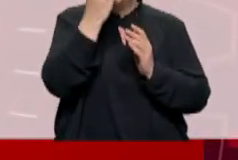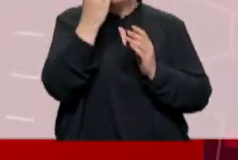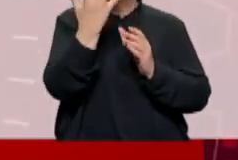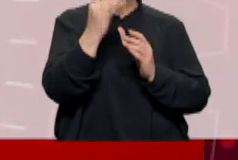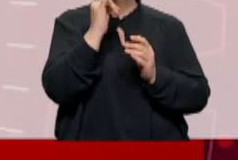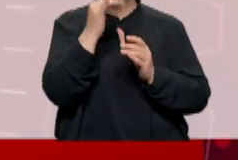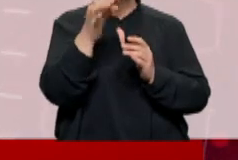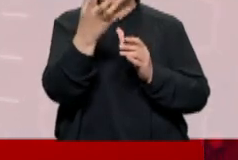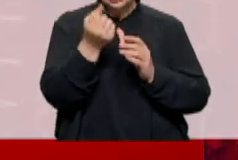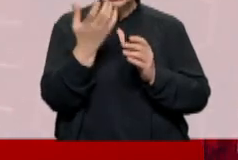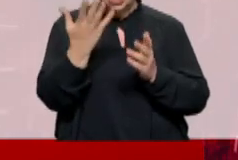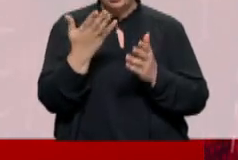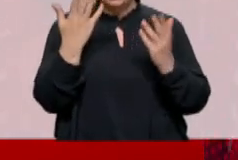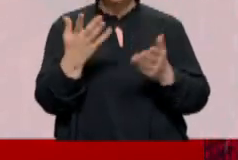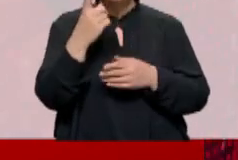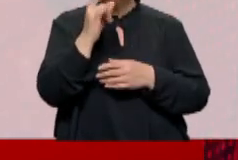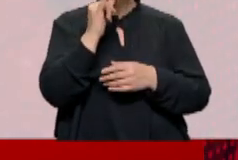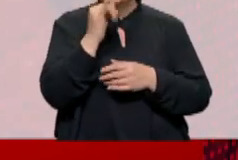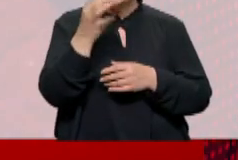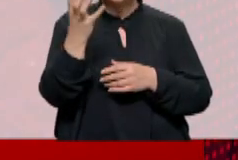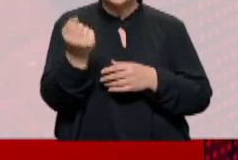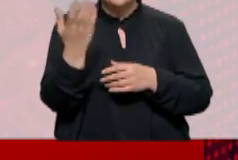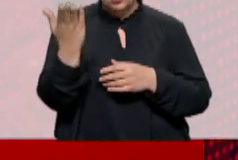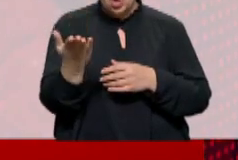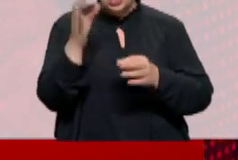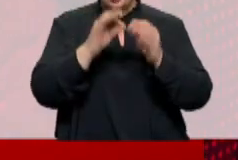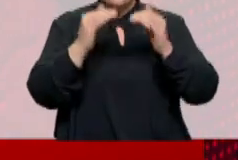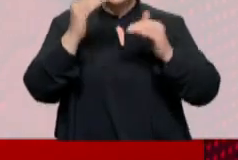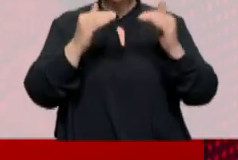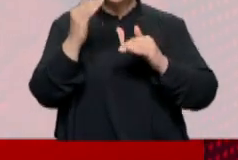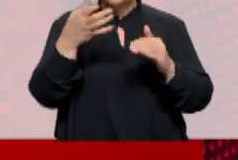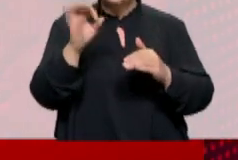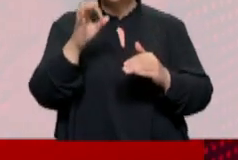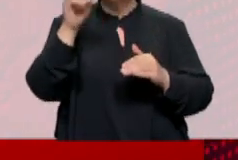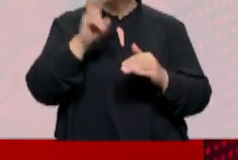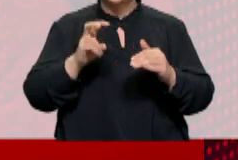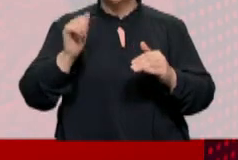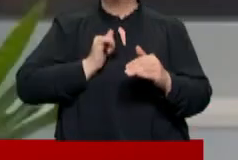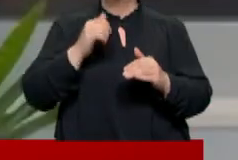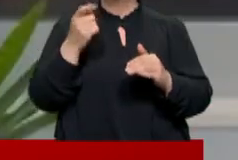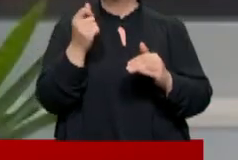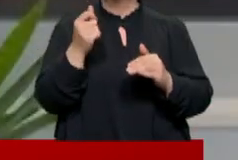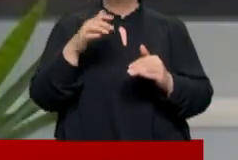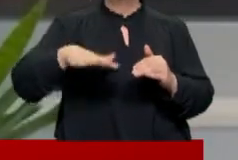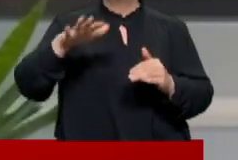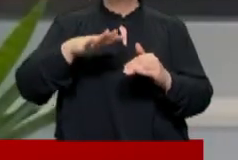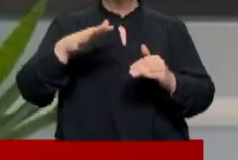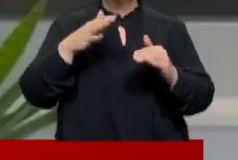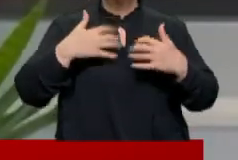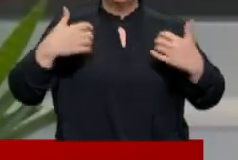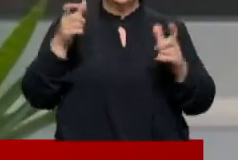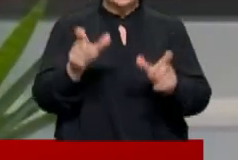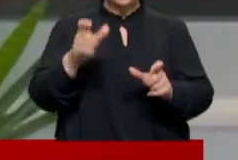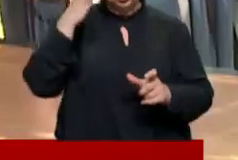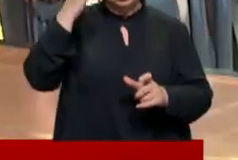5 gram altın alırken artık 1 gram altın alabiliyor. Enflasyon, altın, dolar, asgari ücret. Sosyal güvenlik uzmanı